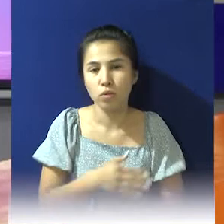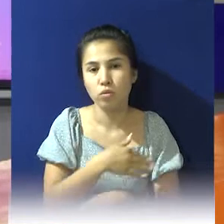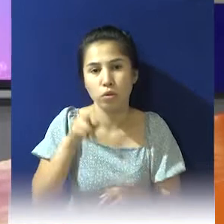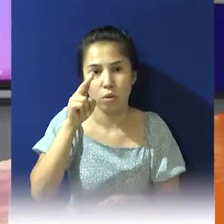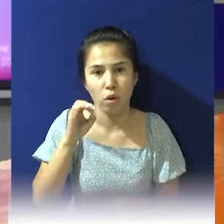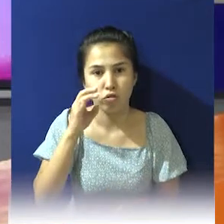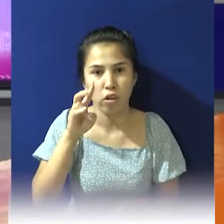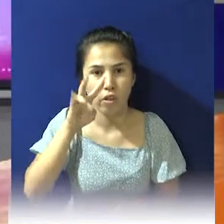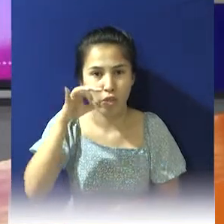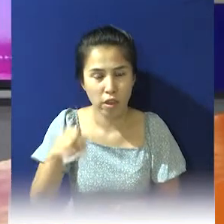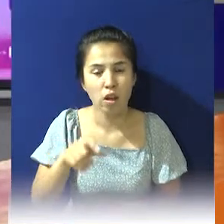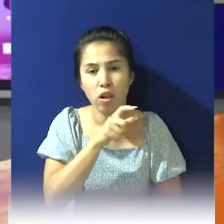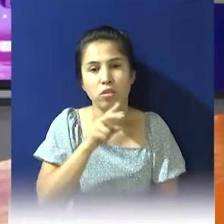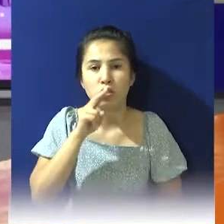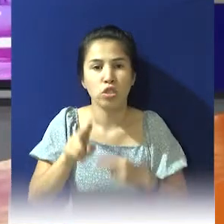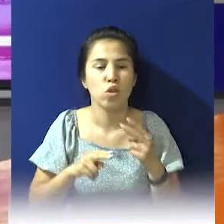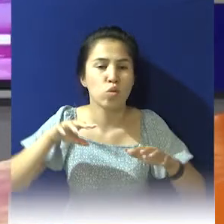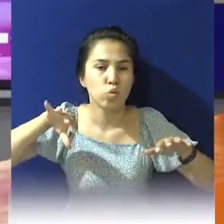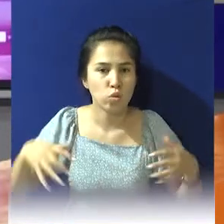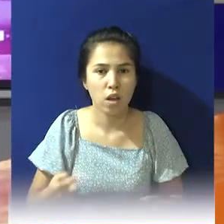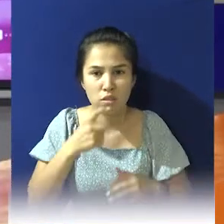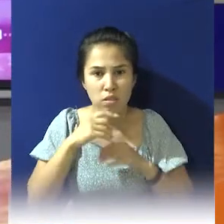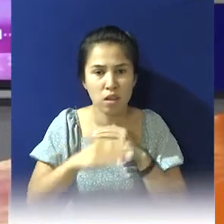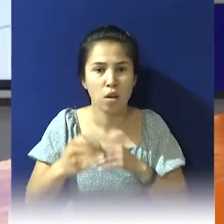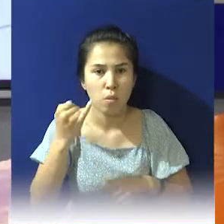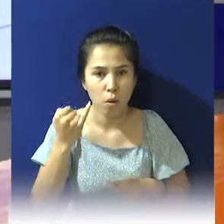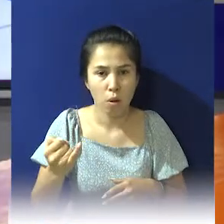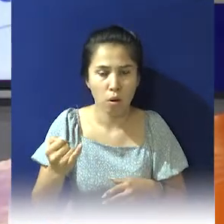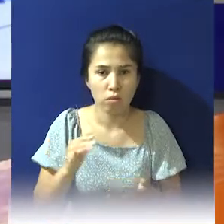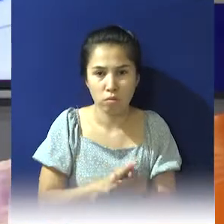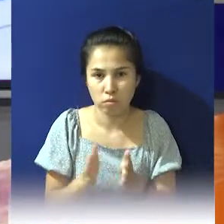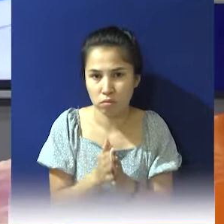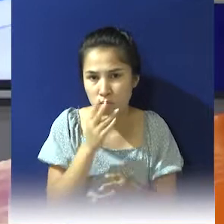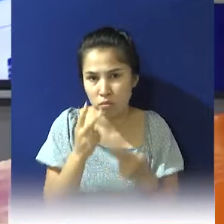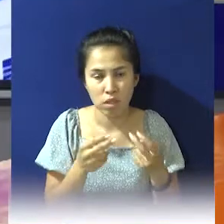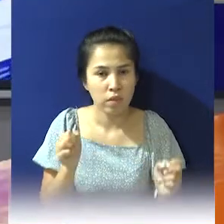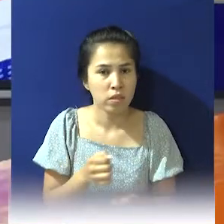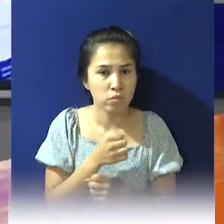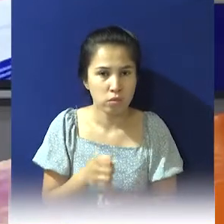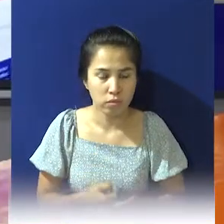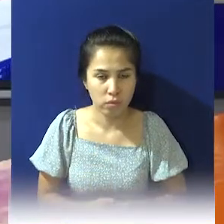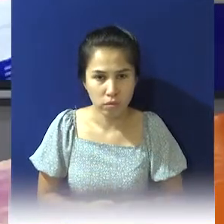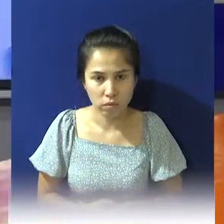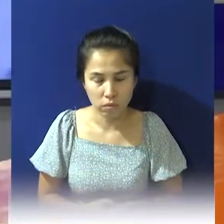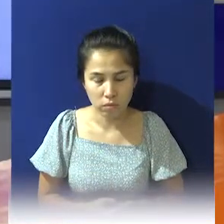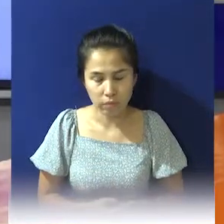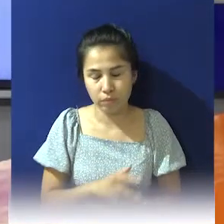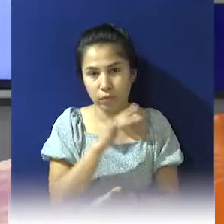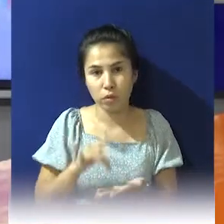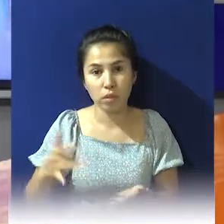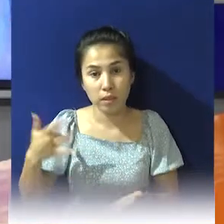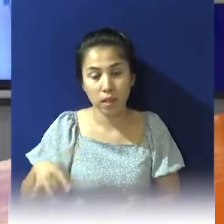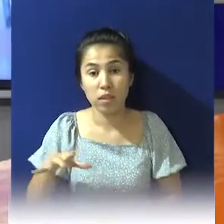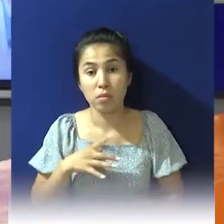встреча с целью оказания социально-правовой помощи гражданам, состоящим на учете службы пробации, где приняли участие представители